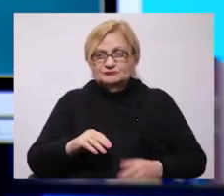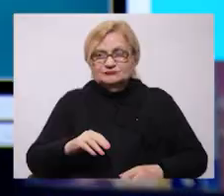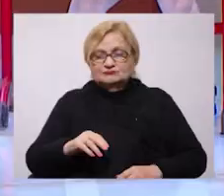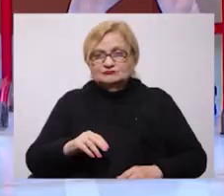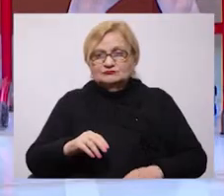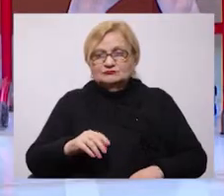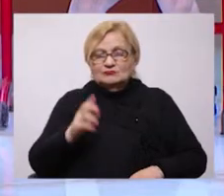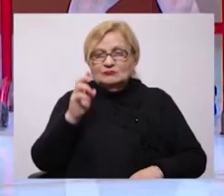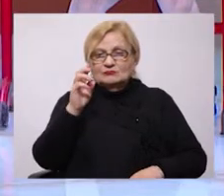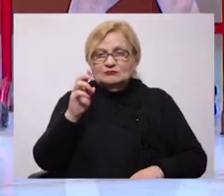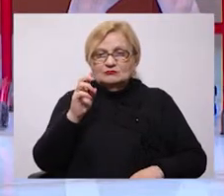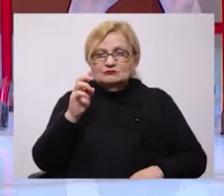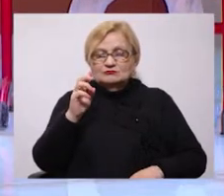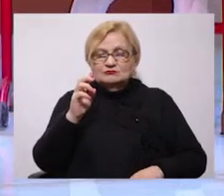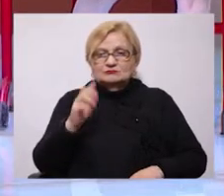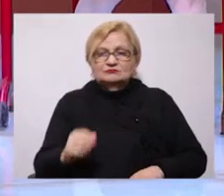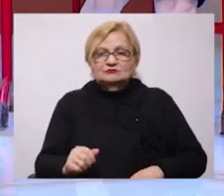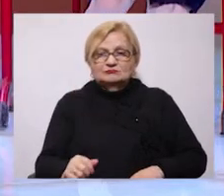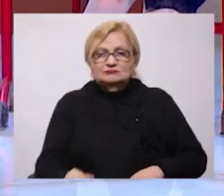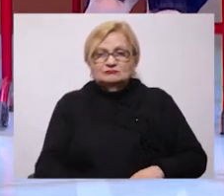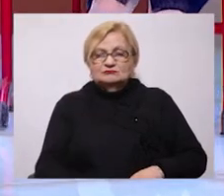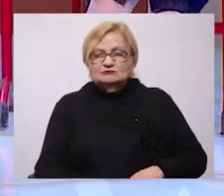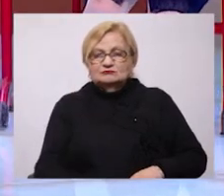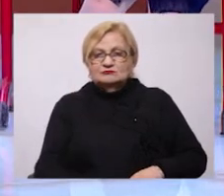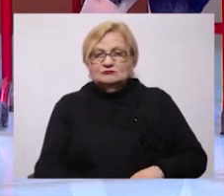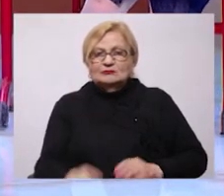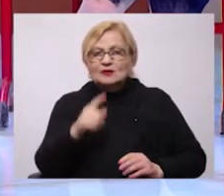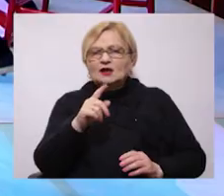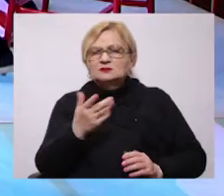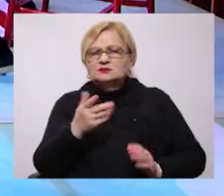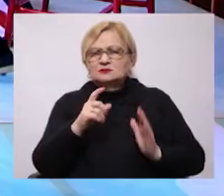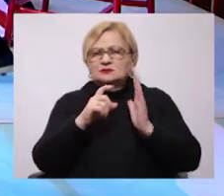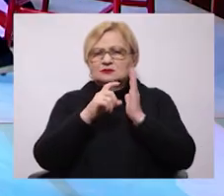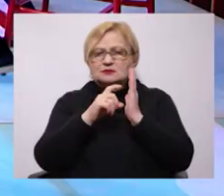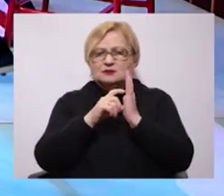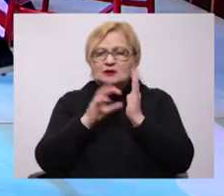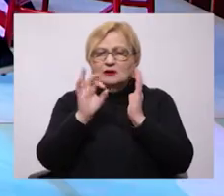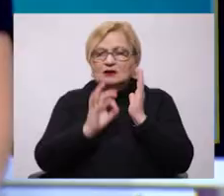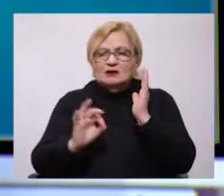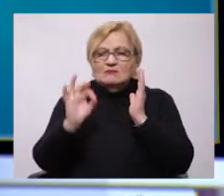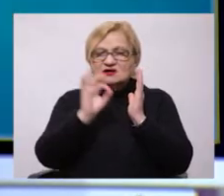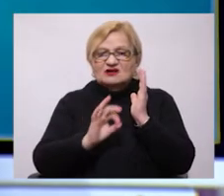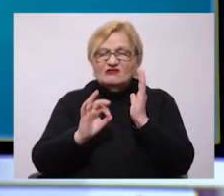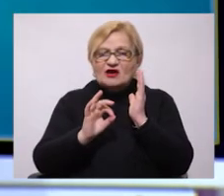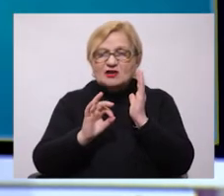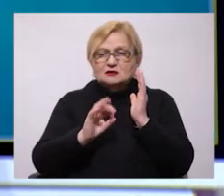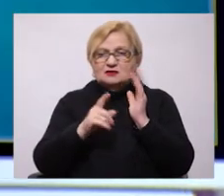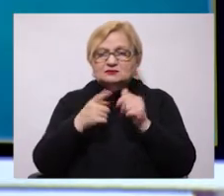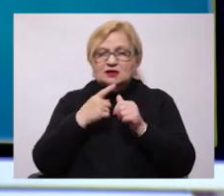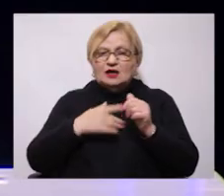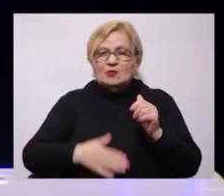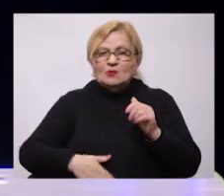ნაწილისგან შედგება. ლუკა, ეს რა ნაწილია ხომ ვერ მეტყვი? ეგ მრგვალი. მრგვალი, ანუ მუცელი,